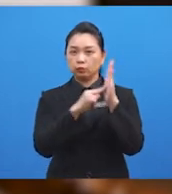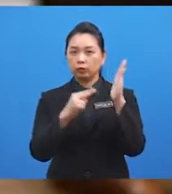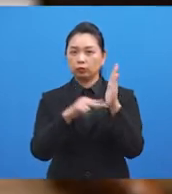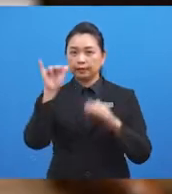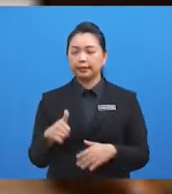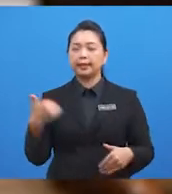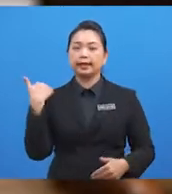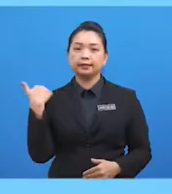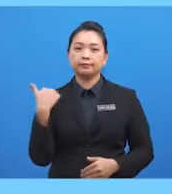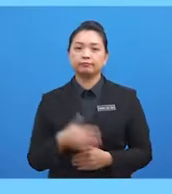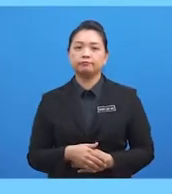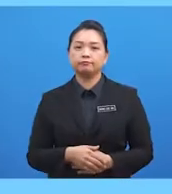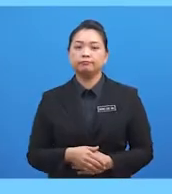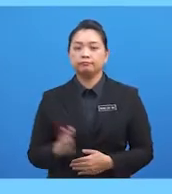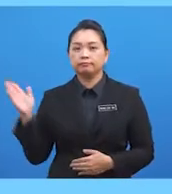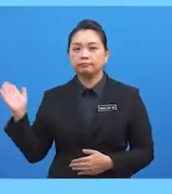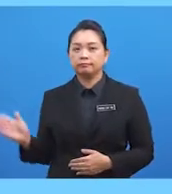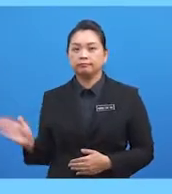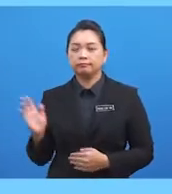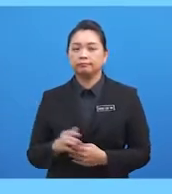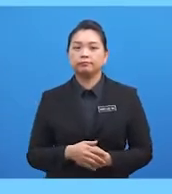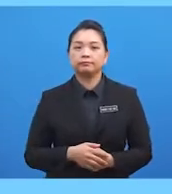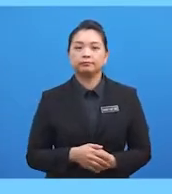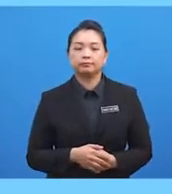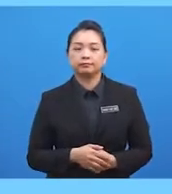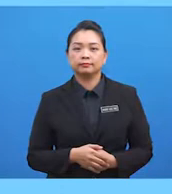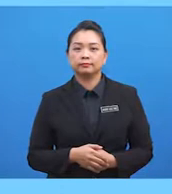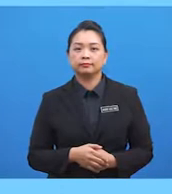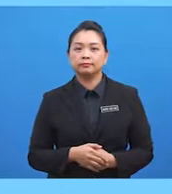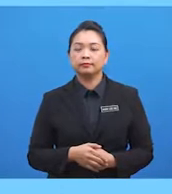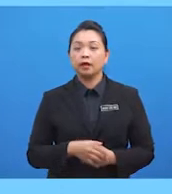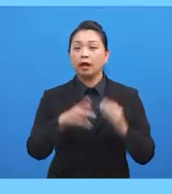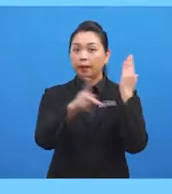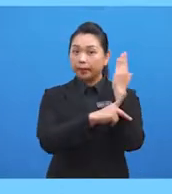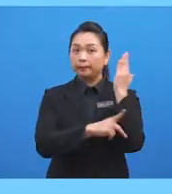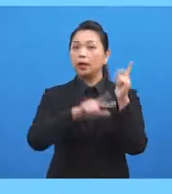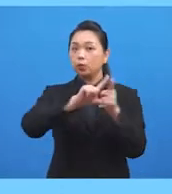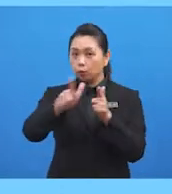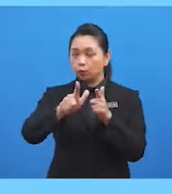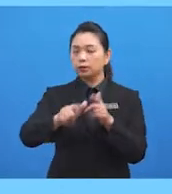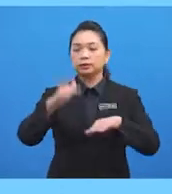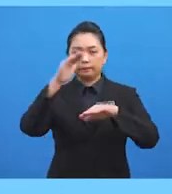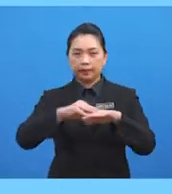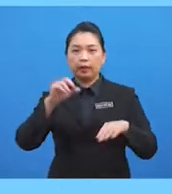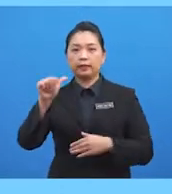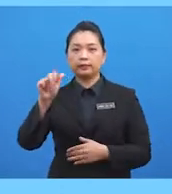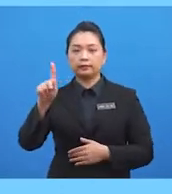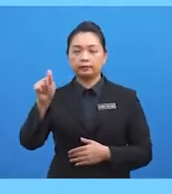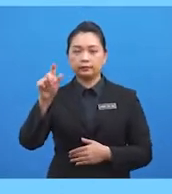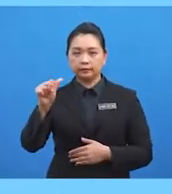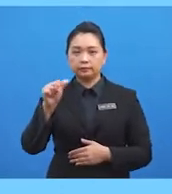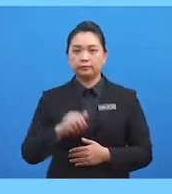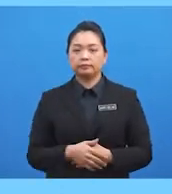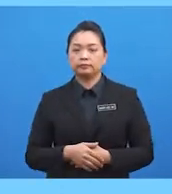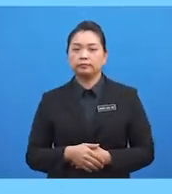ada. Undang-undang yang diluluskan oleh Parlimen dinamakan Akta. Sementara undang-undang